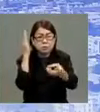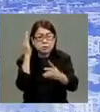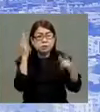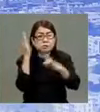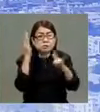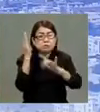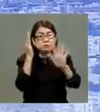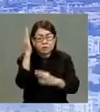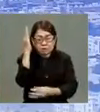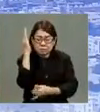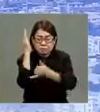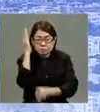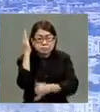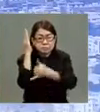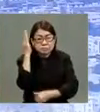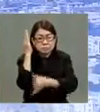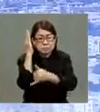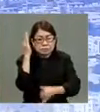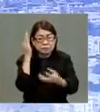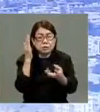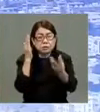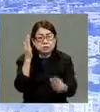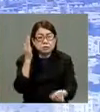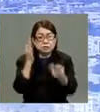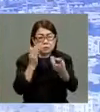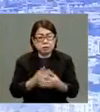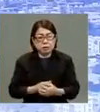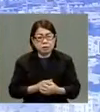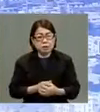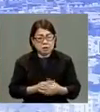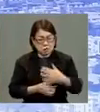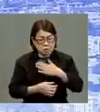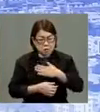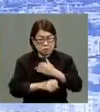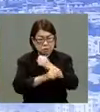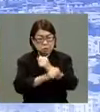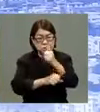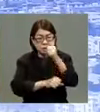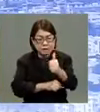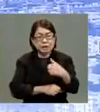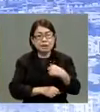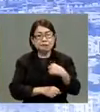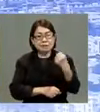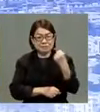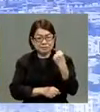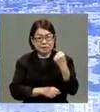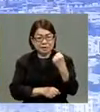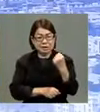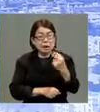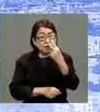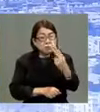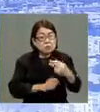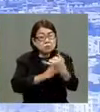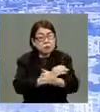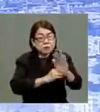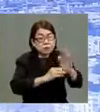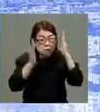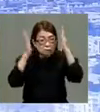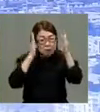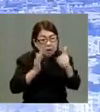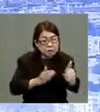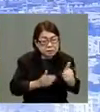คนก็ลดน้อยถอยลงเพราะว่าในประเทศถ้าควบคุมได้ดีก็ทำให้เกิดความมั่นใจได้ขึ้นกับสถานการณ์ของประเทศนั้นกับประเทศของเรา